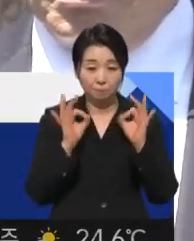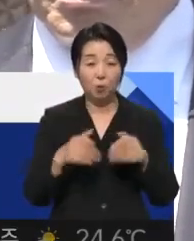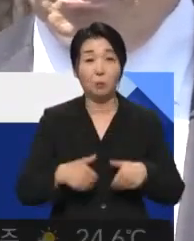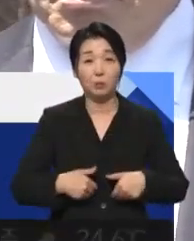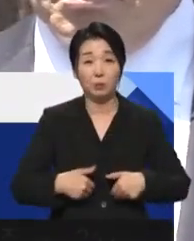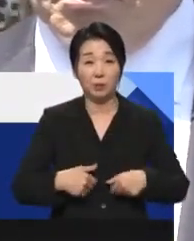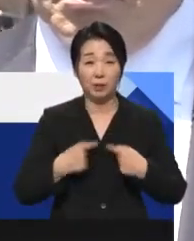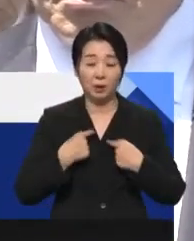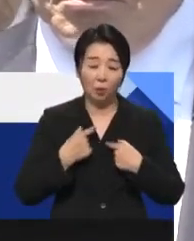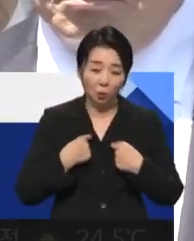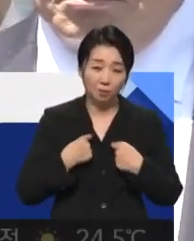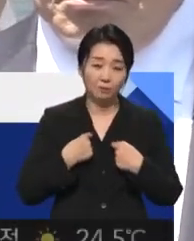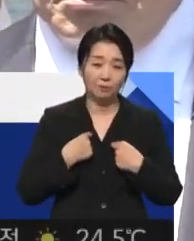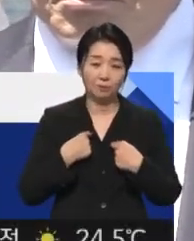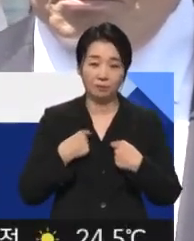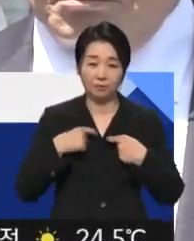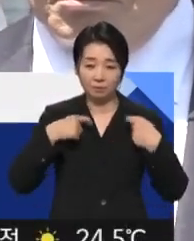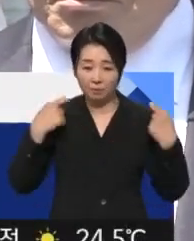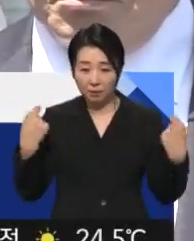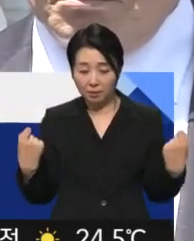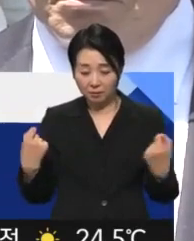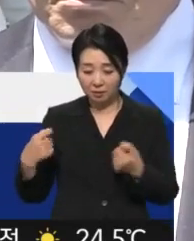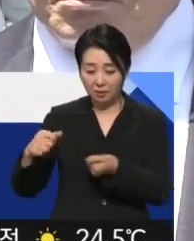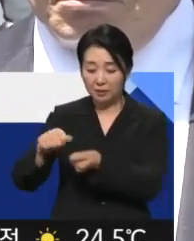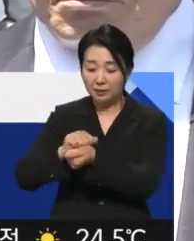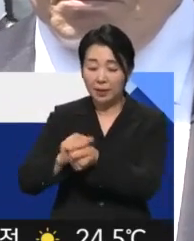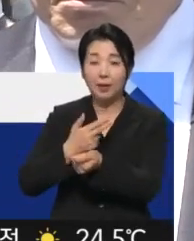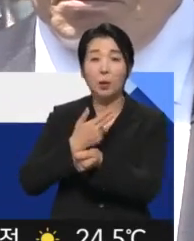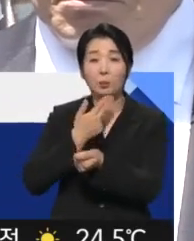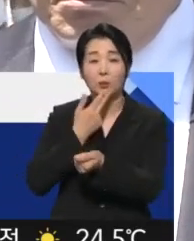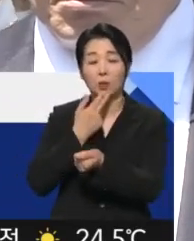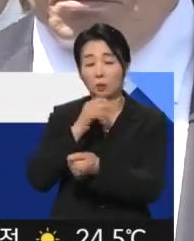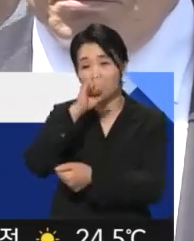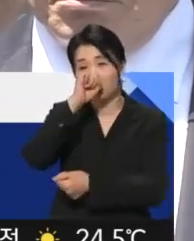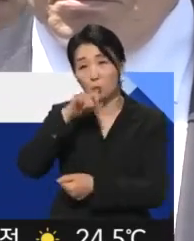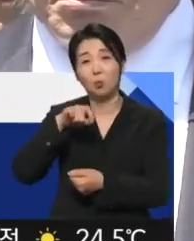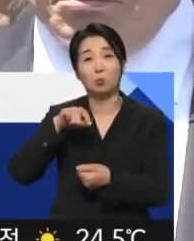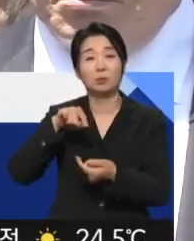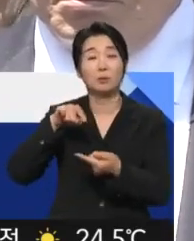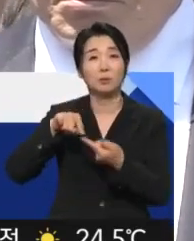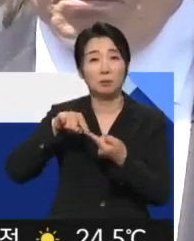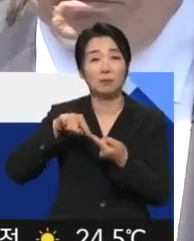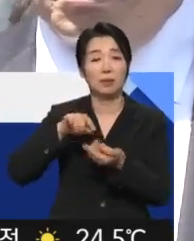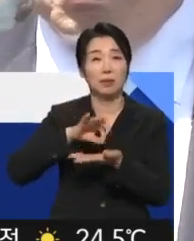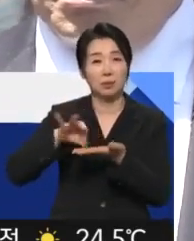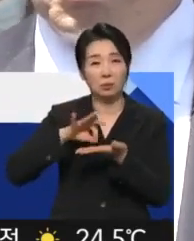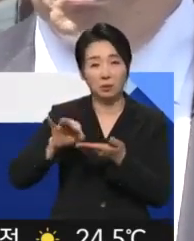따위를 사용해서 닦아드리지 않고 더 좋은 걸 사용해서 닦아드리고 싶었습니다.